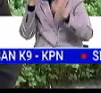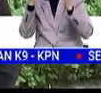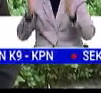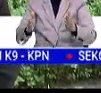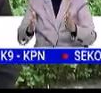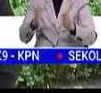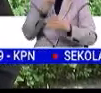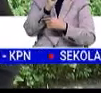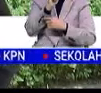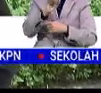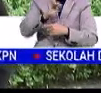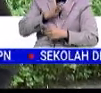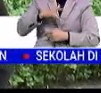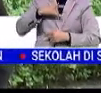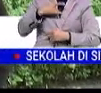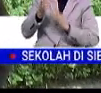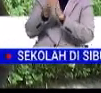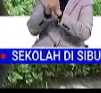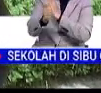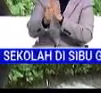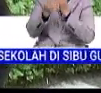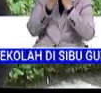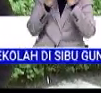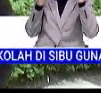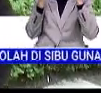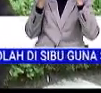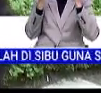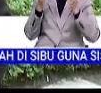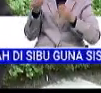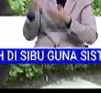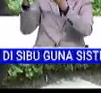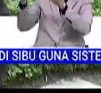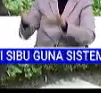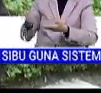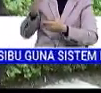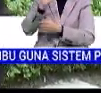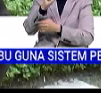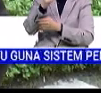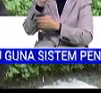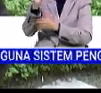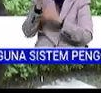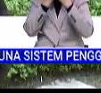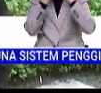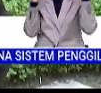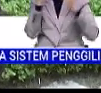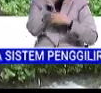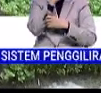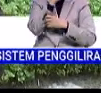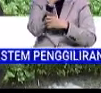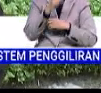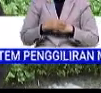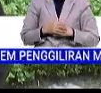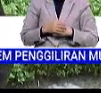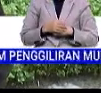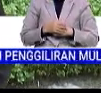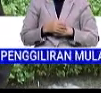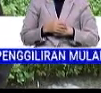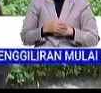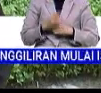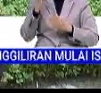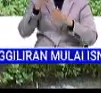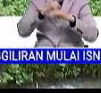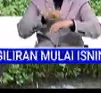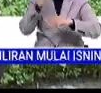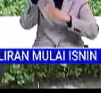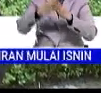orang yang betul-betul saya rasa talent dia. So benda tu ada pada Sofia, dipendekkan cerita. Dan betul sangkaan saya, dalam masa